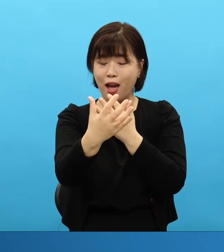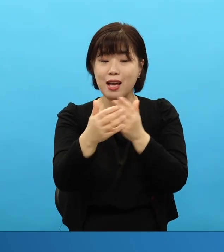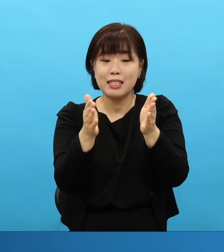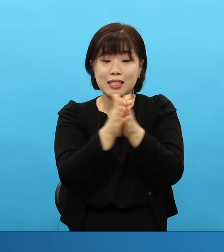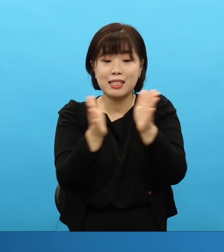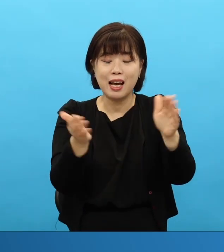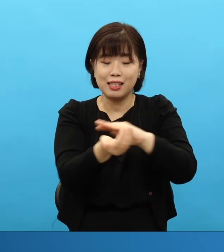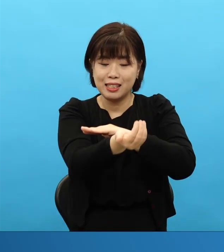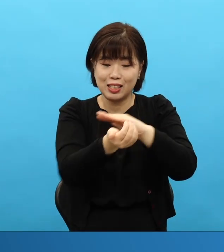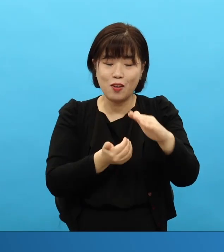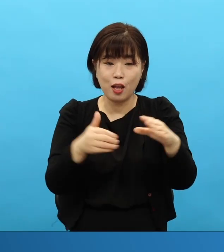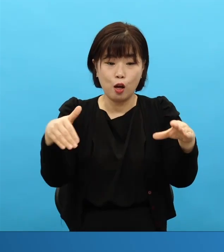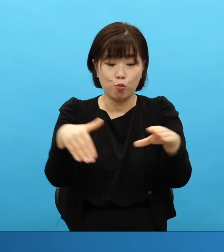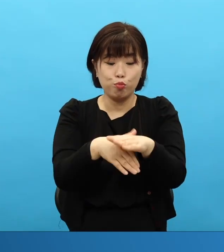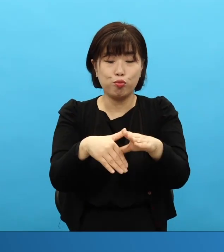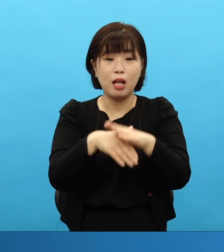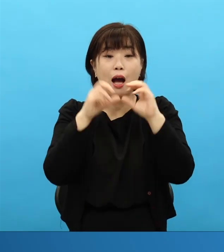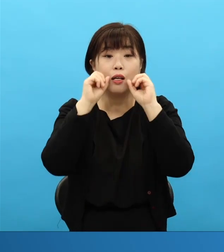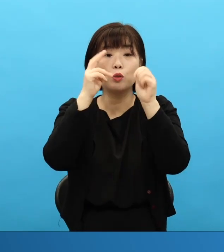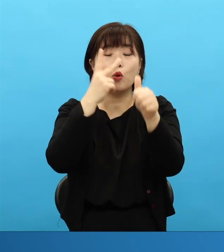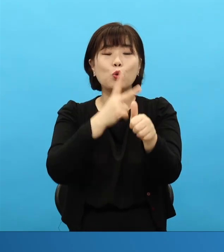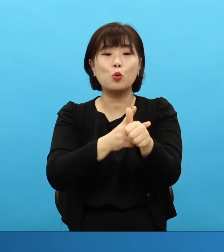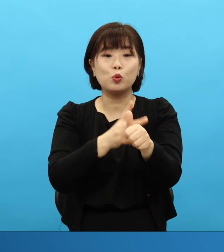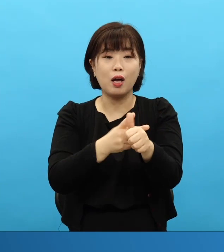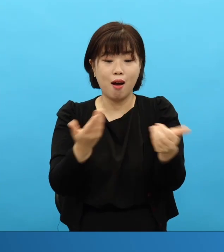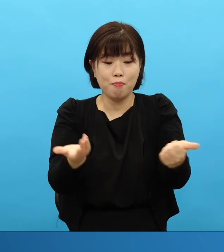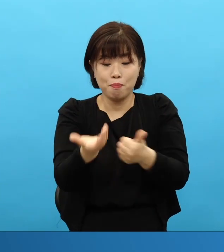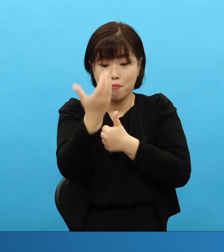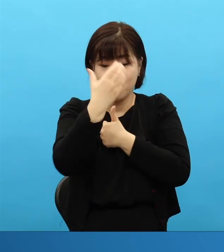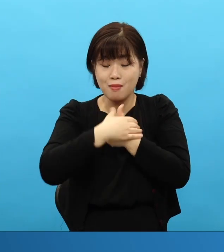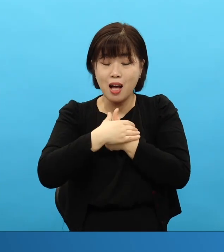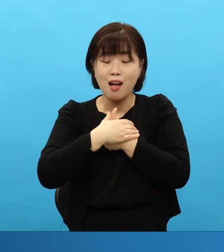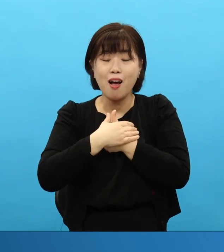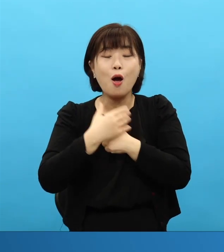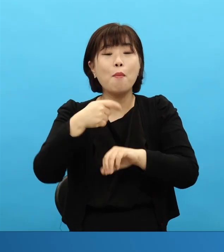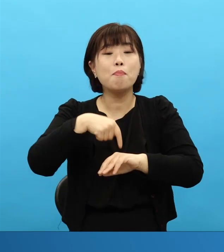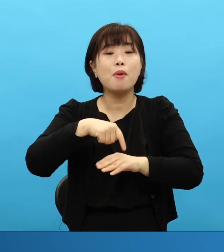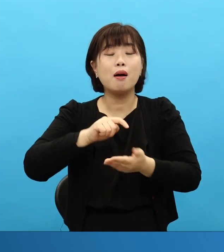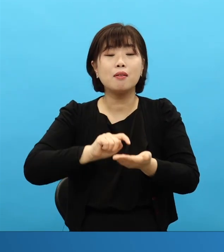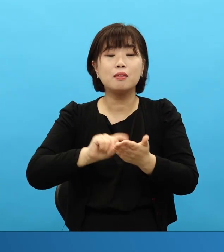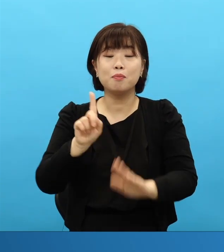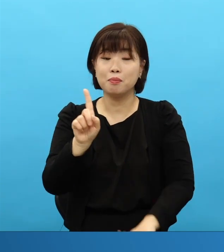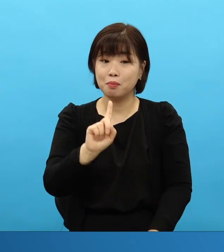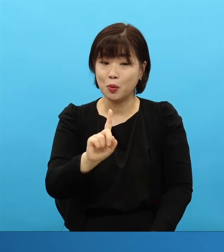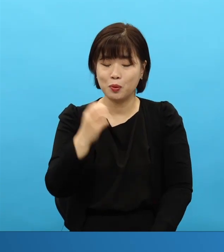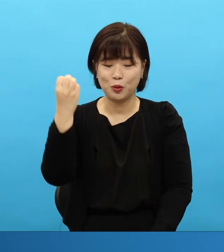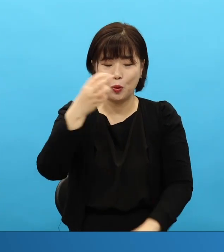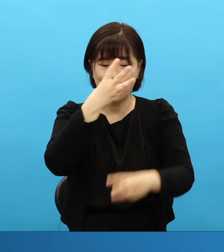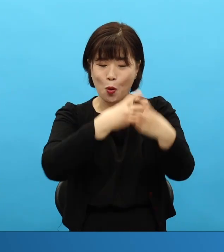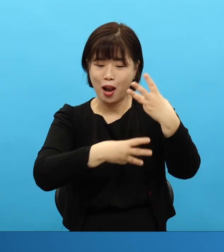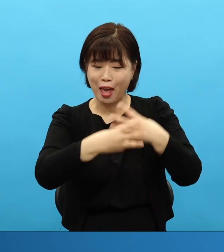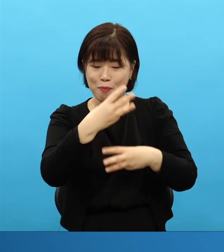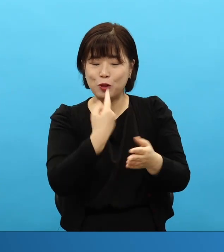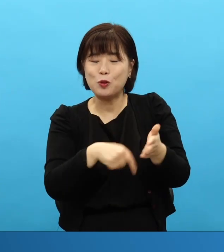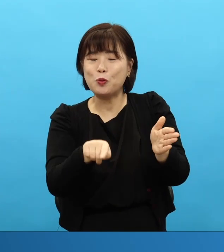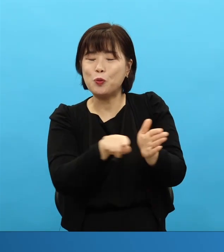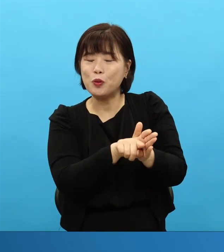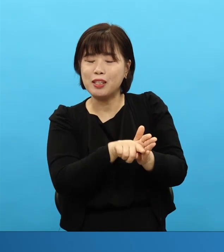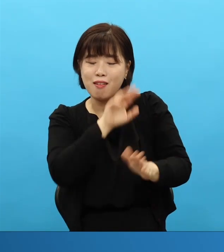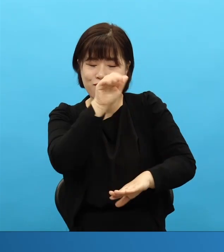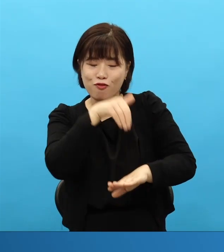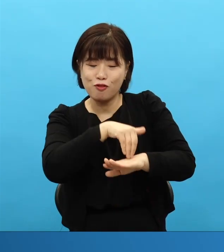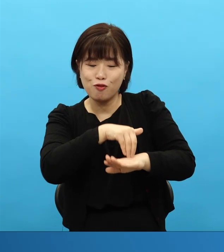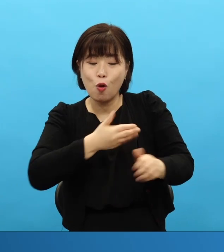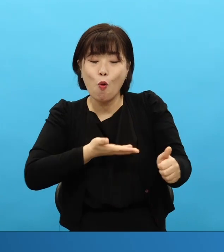문화선교사라는 타이틀을 가지고 망대로 출정하셨습니다. 어떤 마음으로 우리 렘넌트들을 위한 인턴십을 진행해 주실 건지